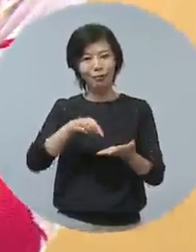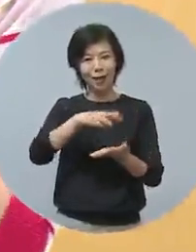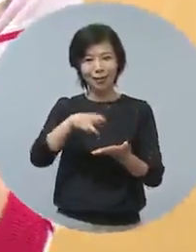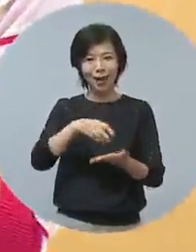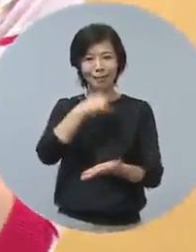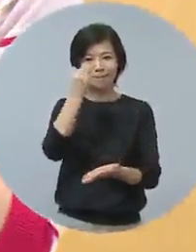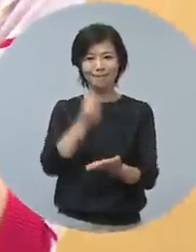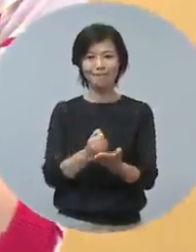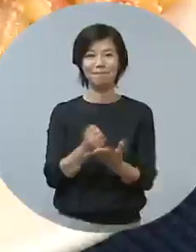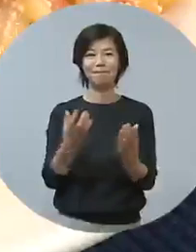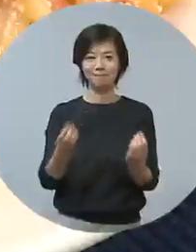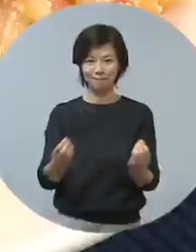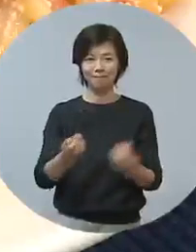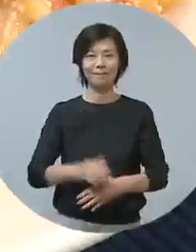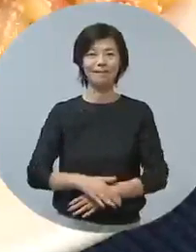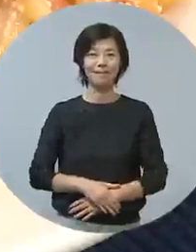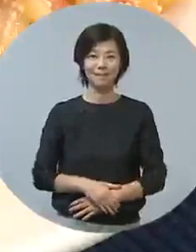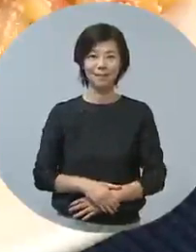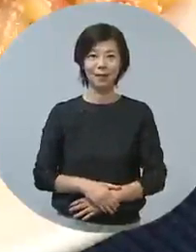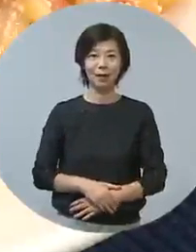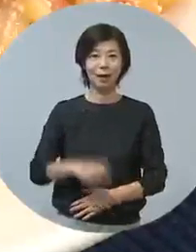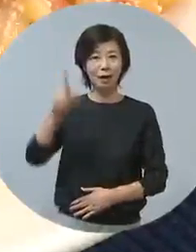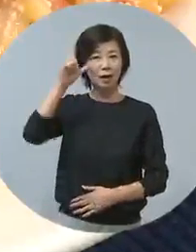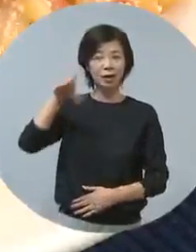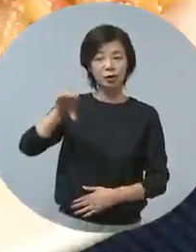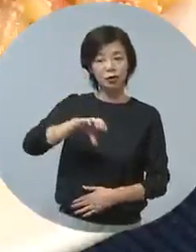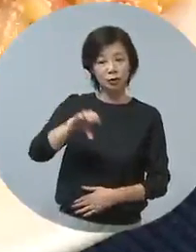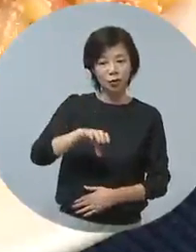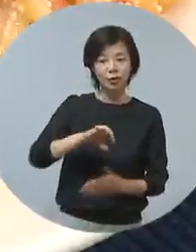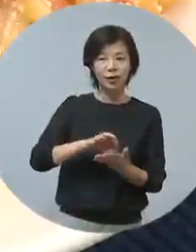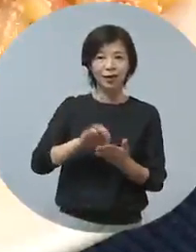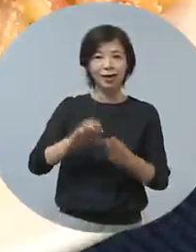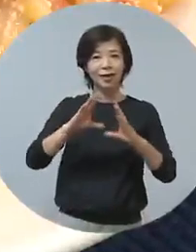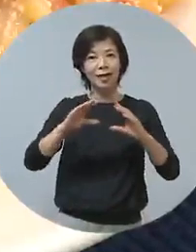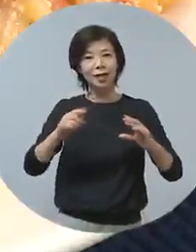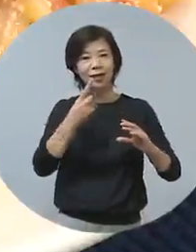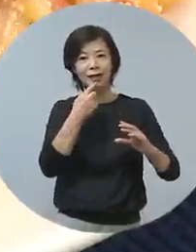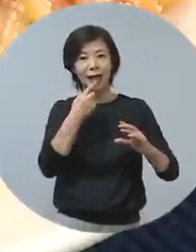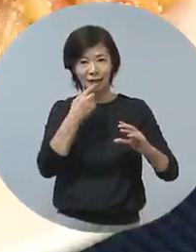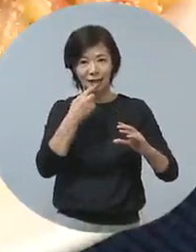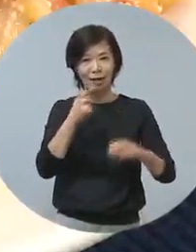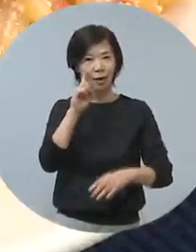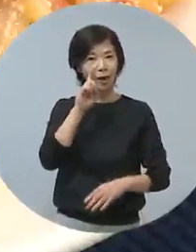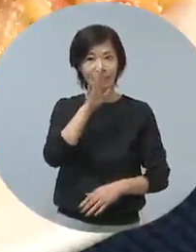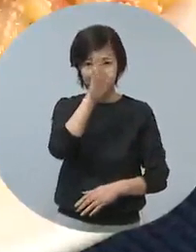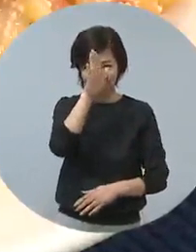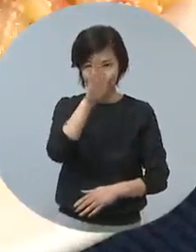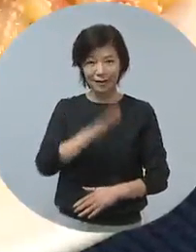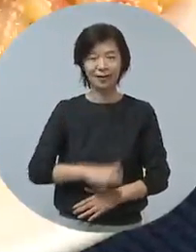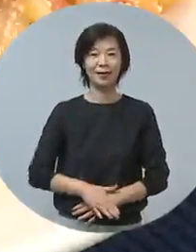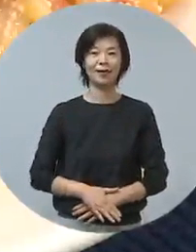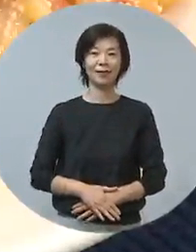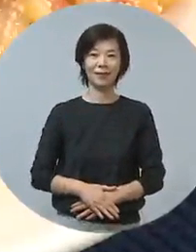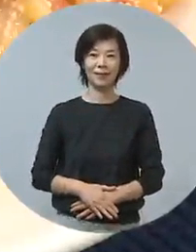。 牛乳を使った優しいクリームパスタ、お試しください。